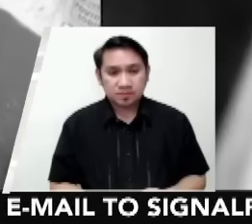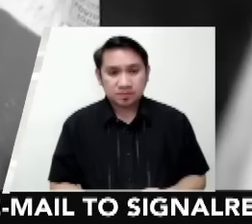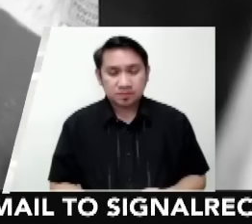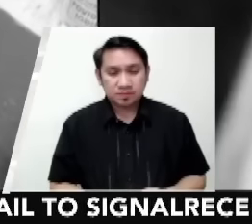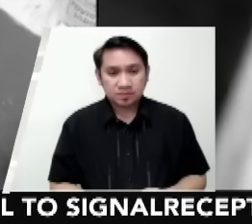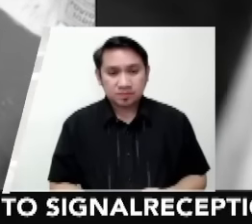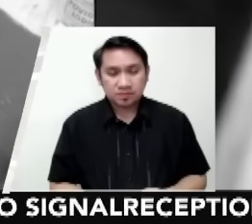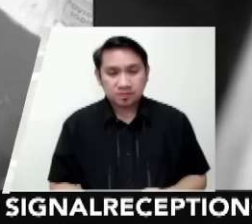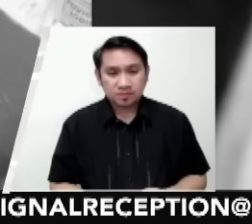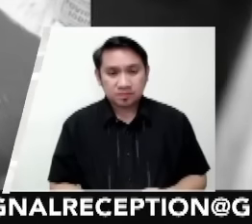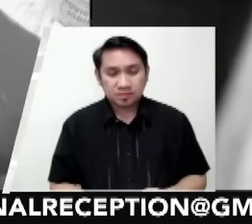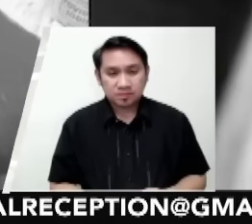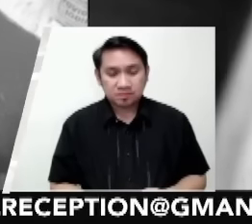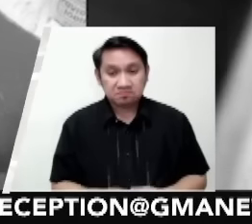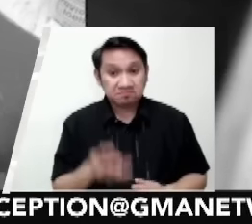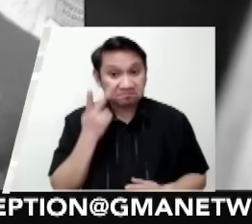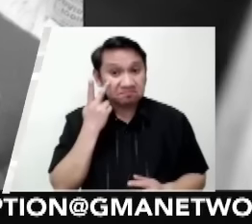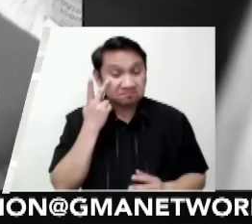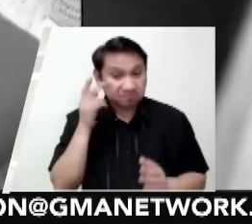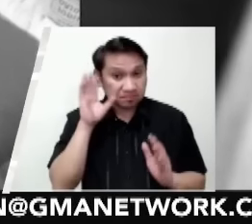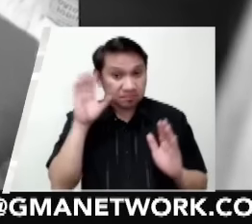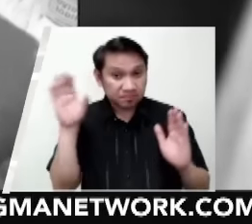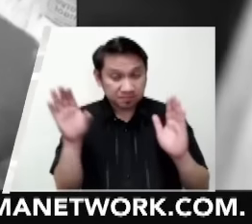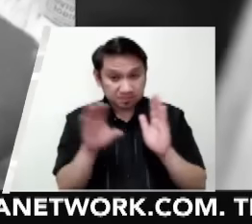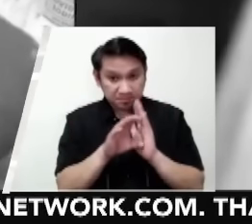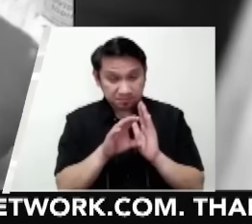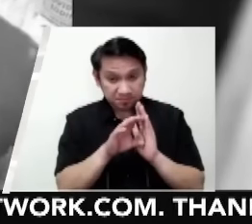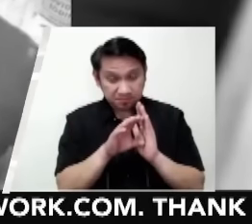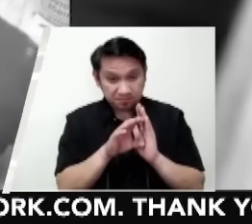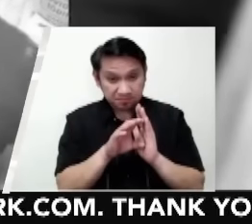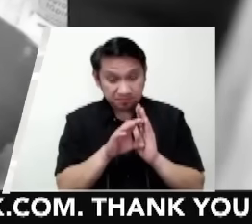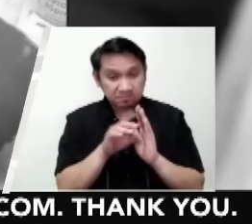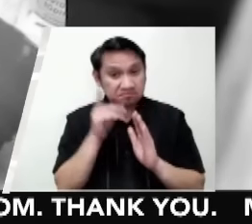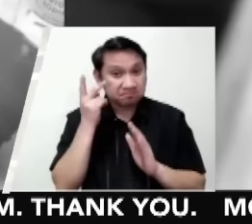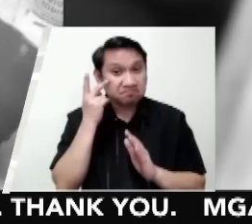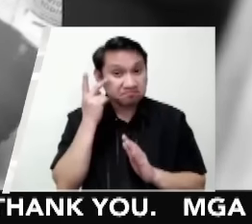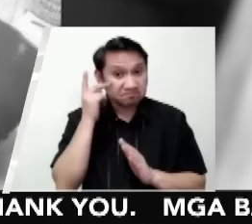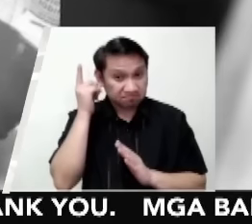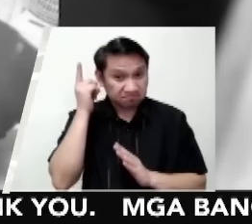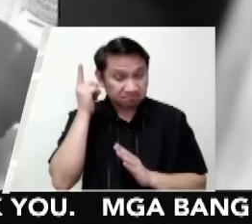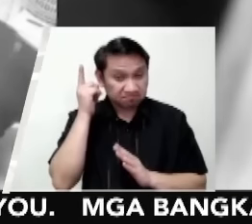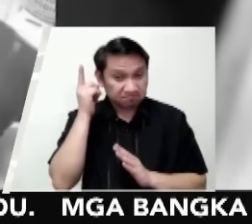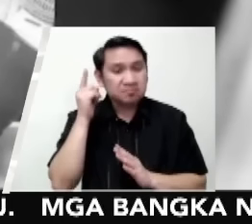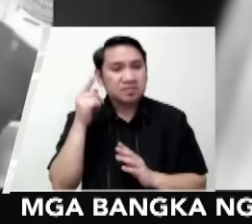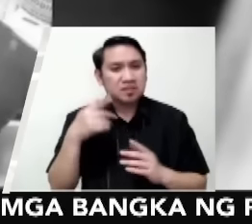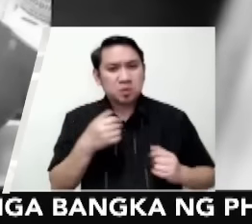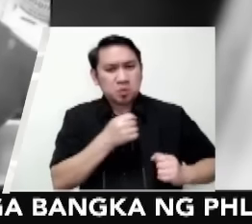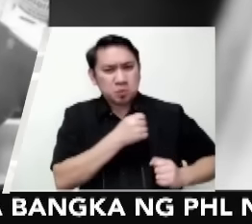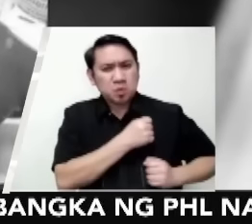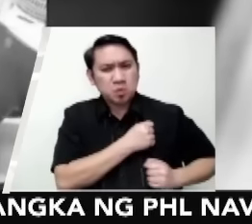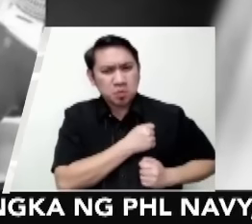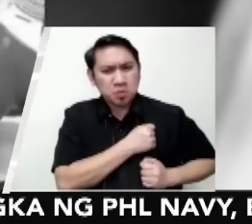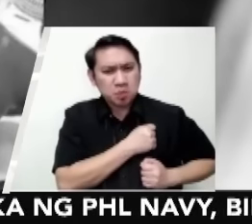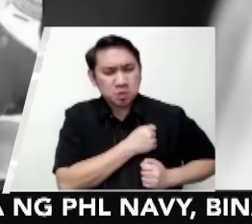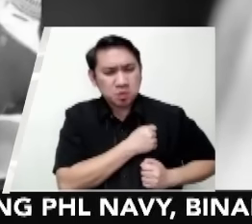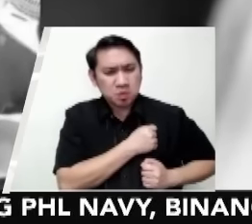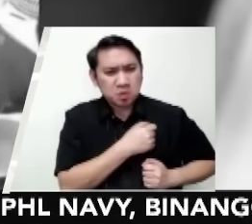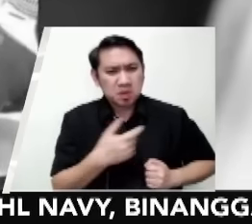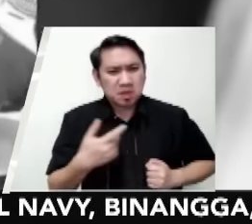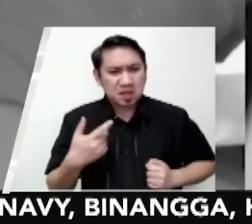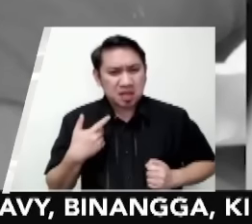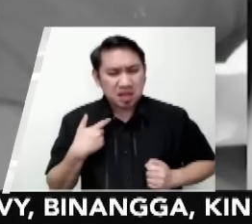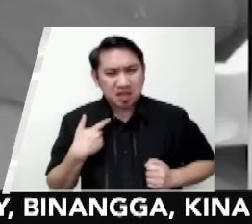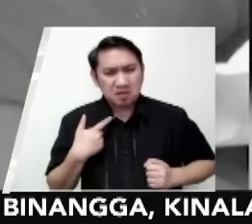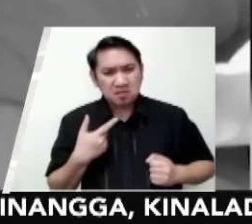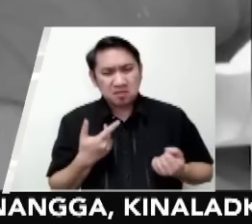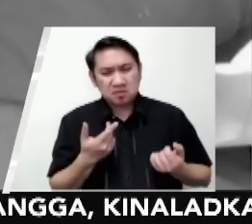Sa litratong ito na eksklusibong nakuha ng GMA Integrated News, makikita ang isang sundalo ng Philippine Navy na nilalapatan ng lunas. Pasintabi